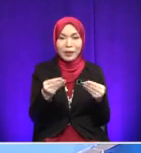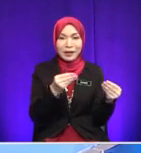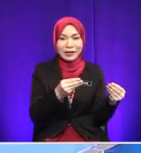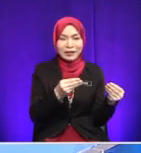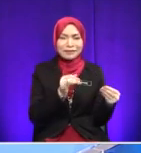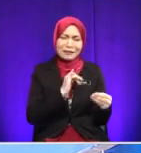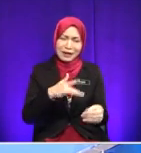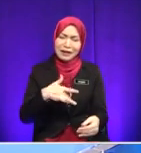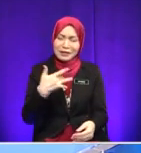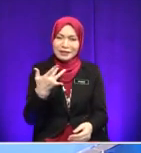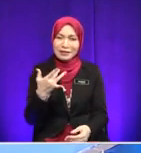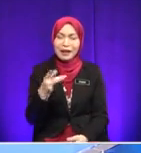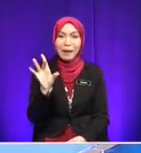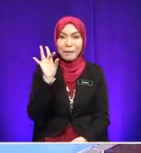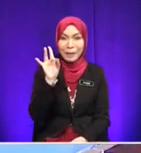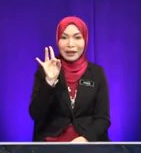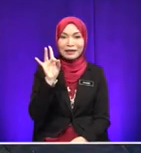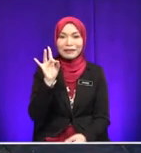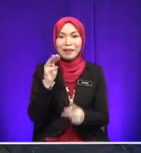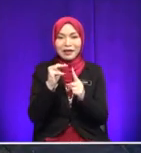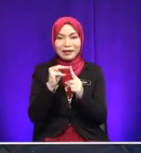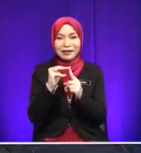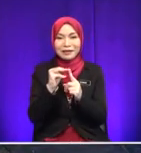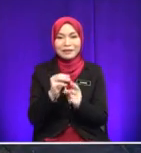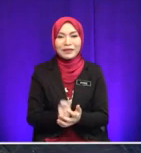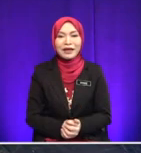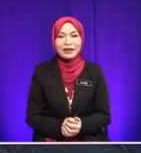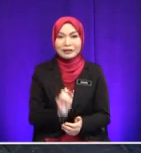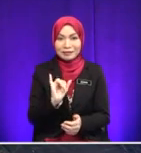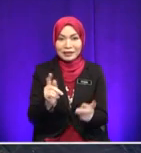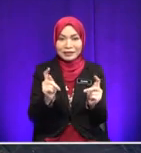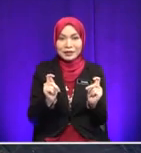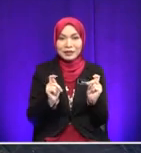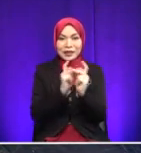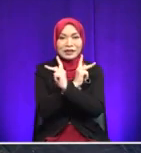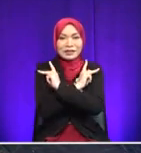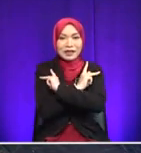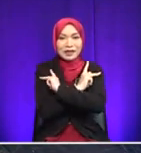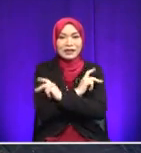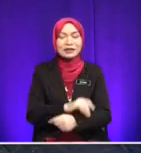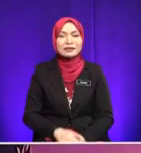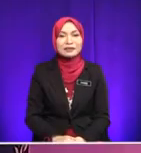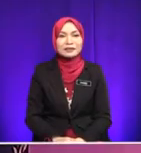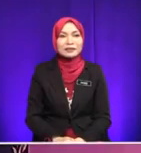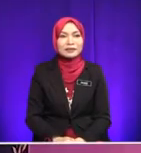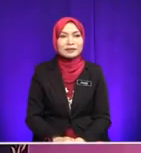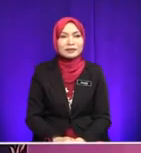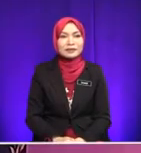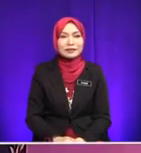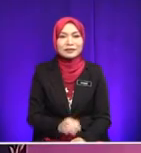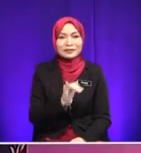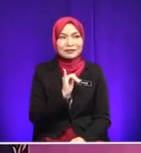Cikgu. 8 bintang. Terima kasih, Ria. Okey, kalau Cikgu Linda pula, Cikgu Linda akan bagi